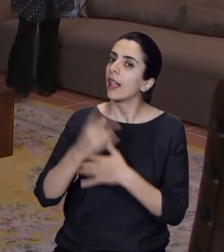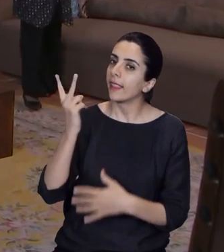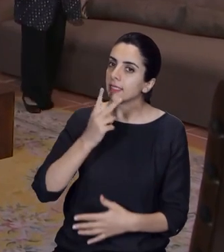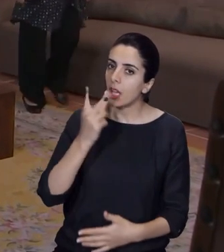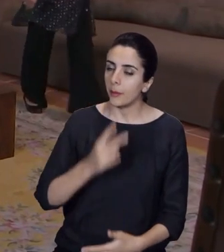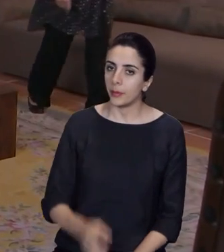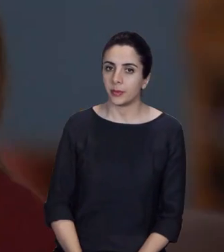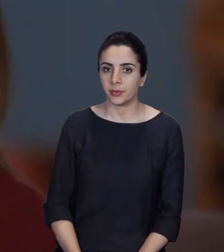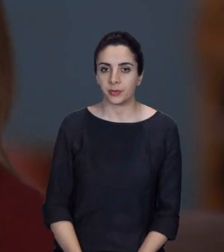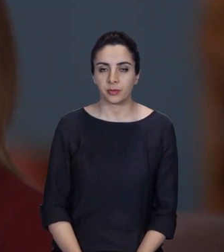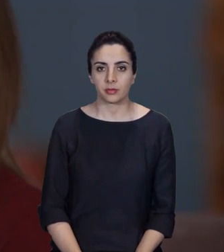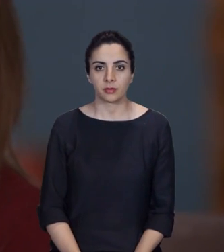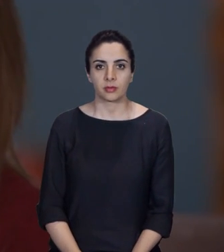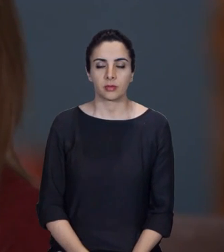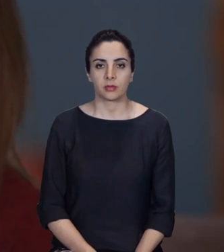teyzeciğim.